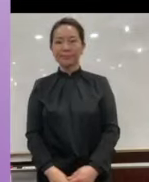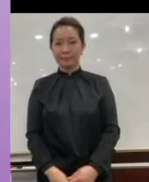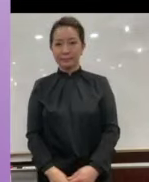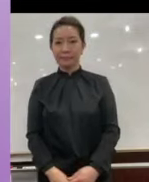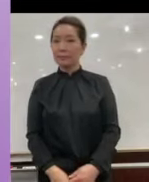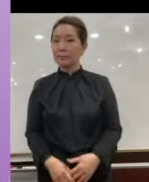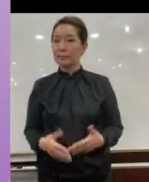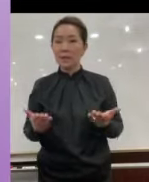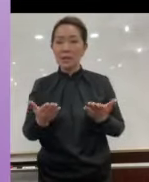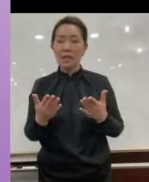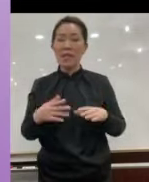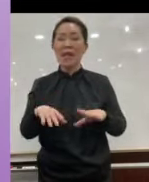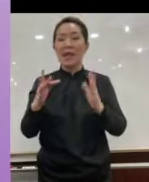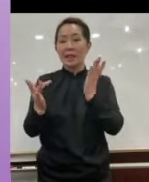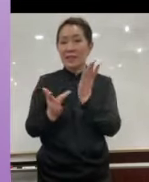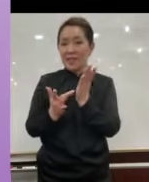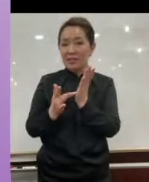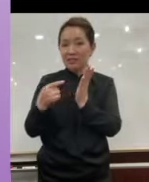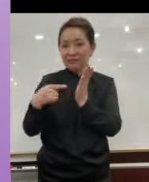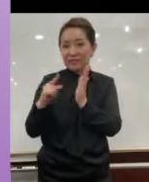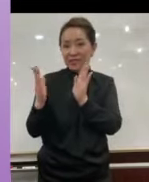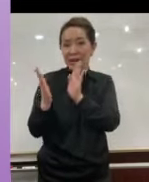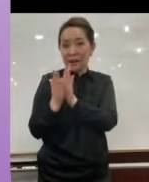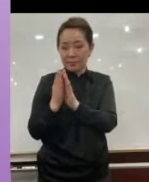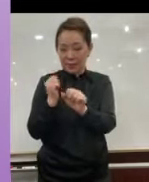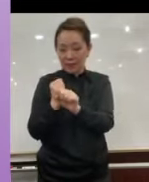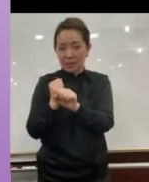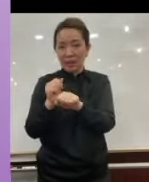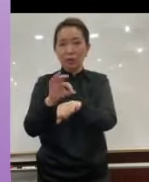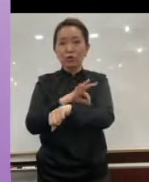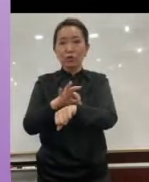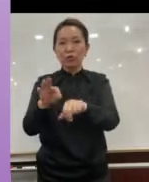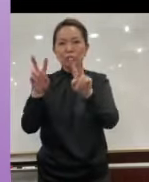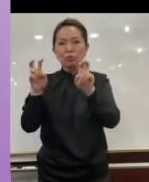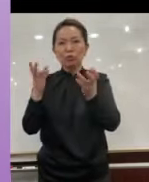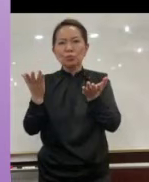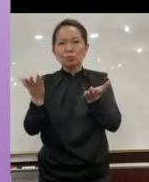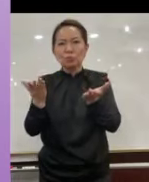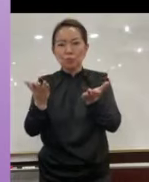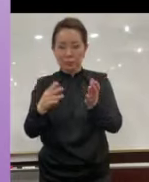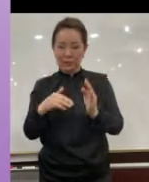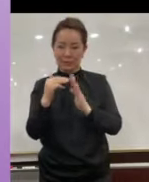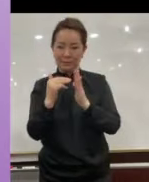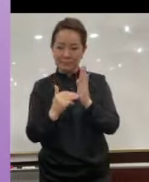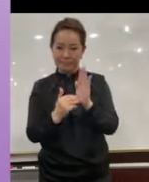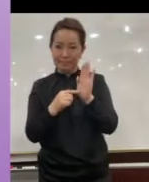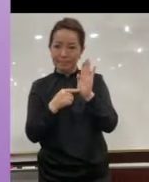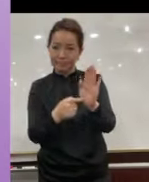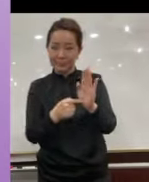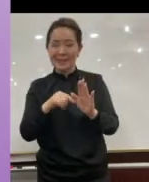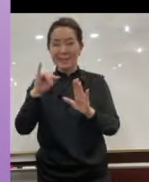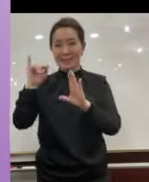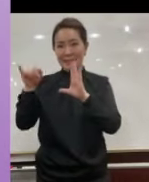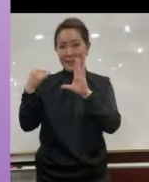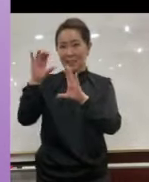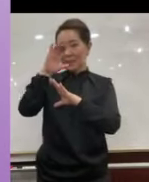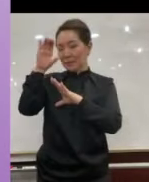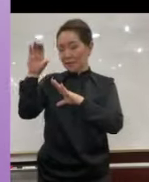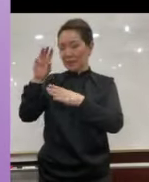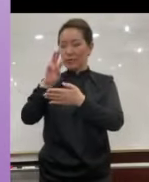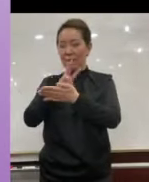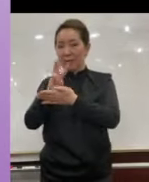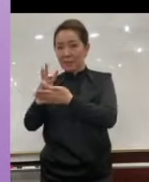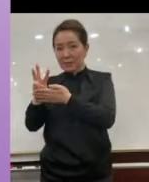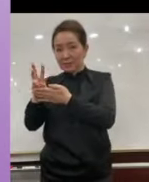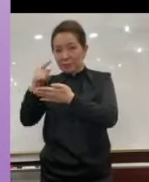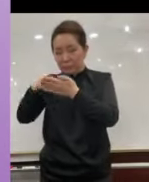За, энэ техникийн хамтын ажиллагааны төсөл гэж юу вэ гэдгийг JICA-гийн одоо цахим хуудаснаас бид